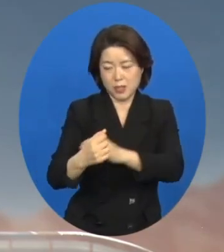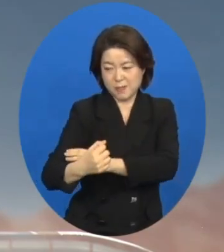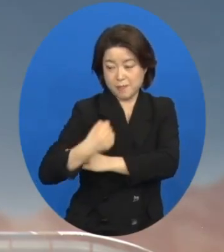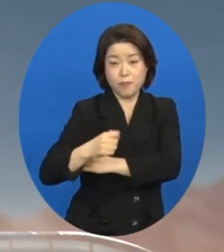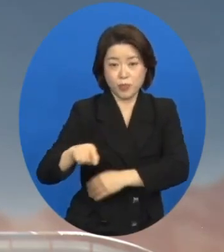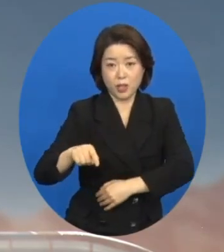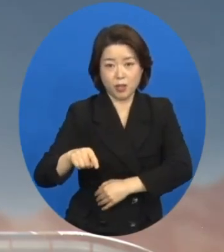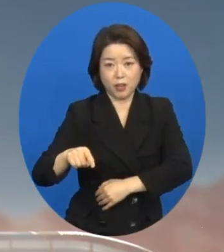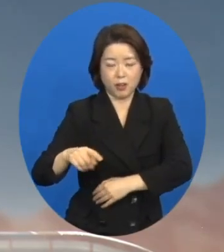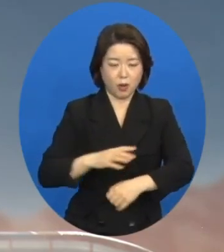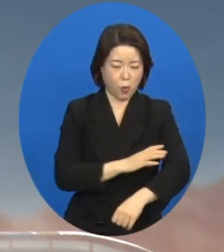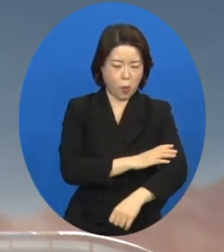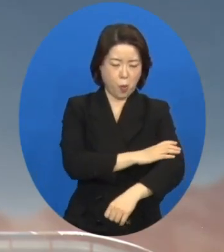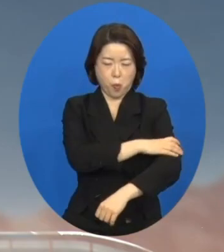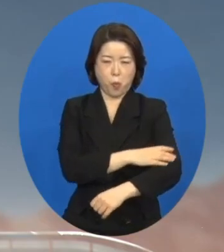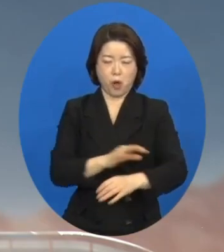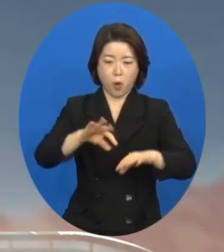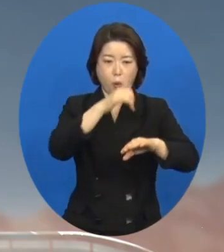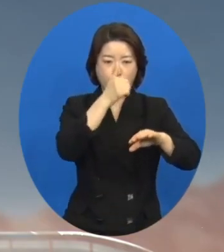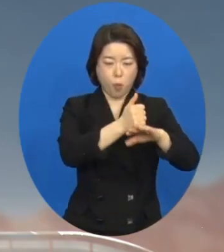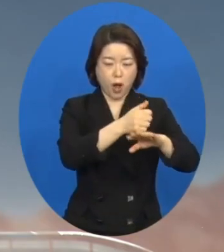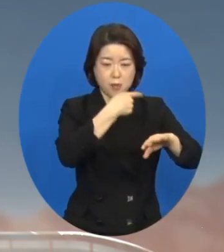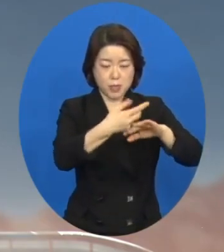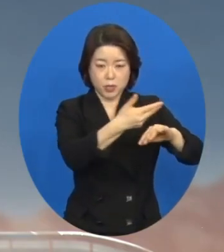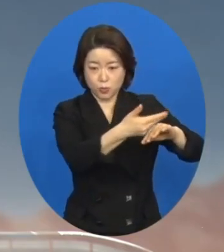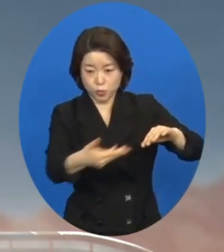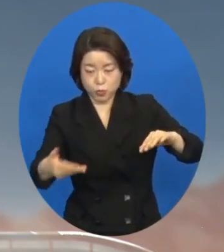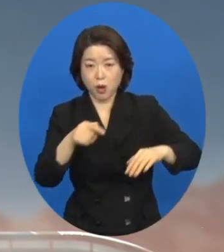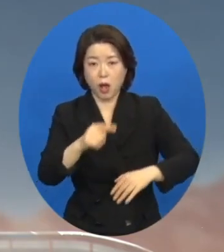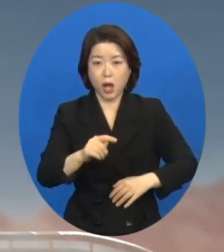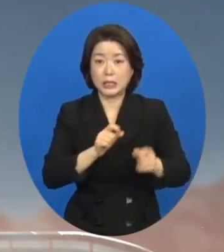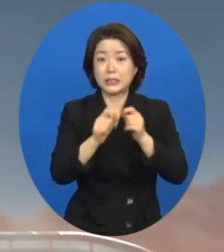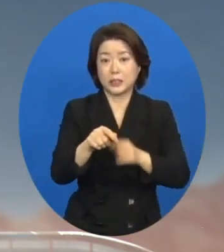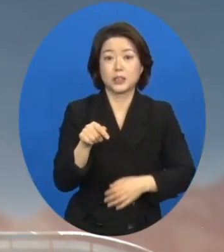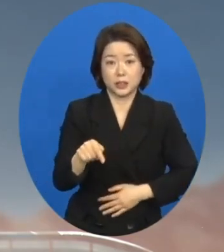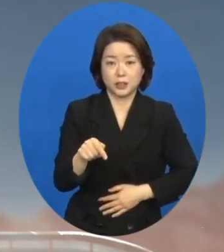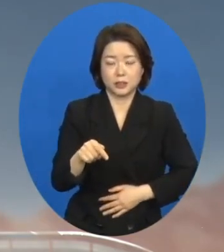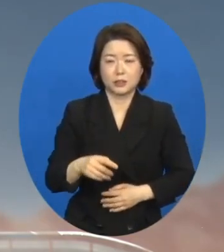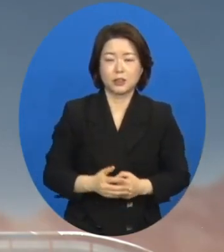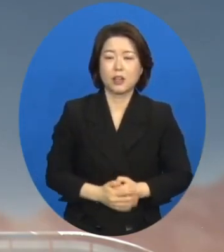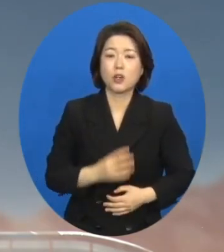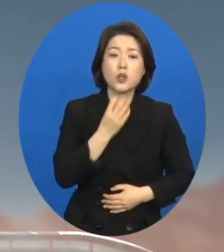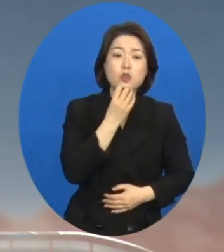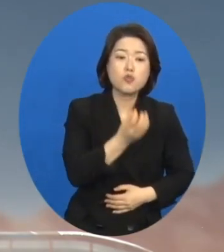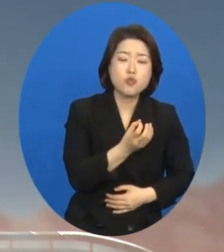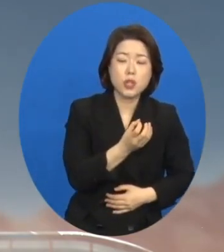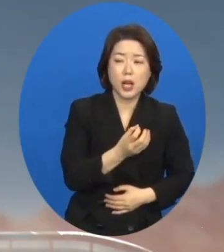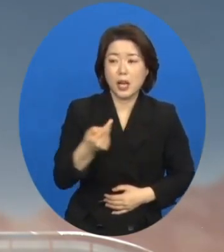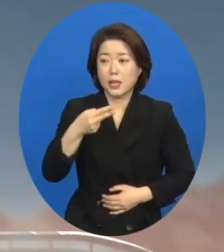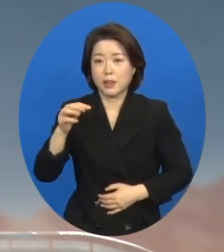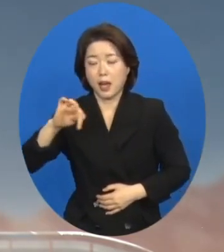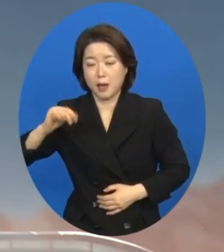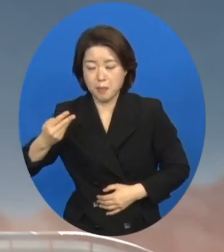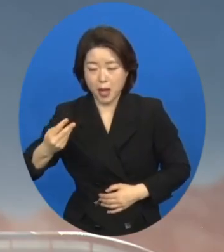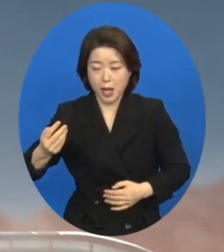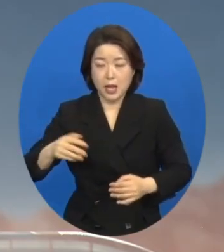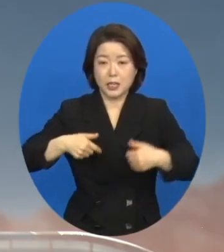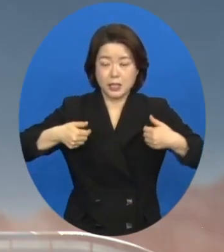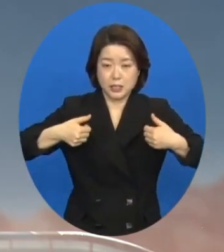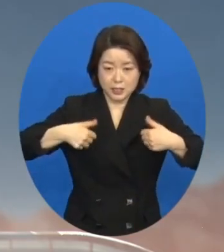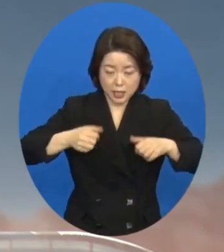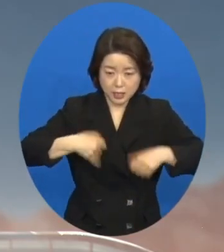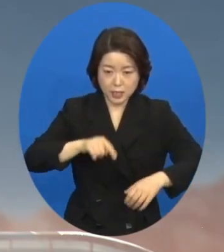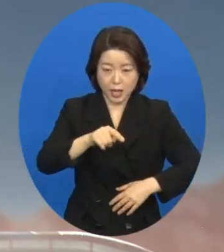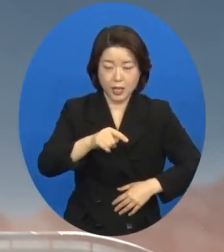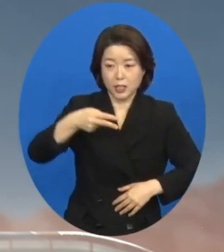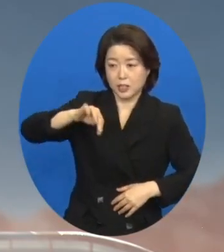핵심 지파죠. 왕권이 흐르는 지파죠. 그래서 유다와 다말 사이에 낳은 그 쌍둥이 베레스와 그 다음에 세라